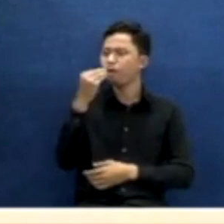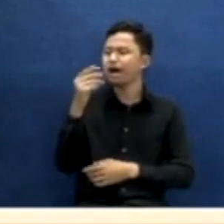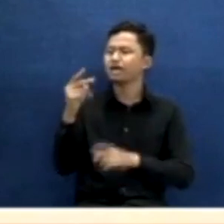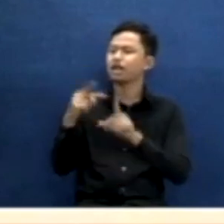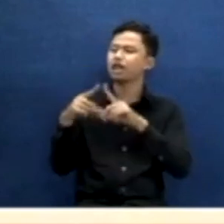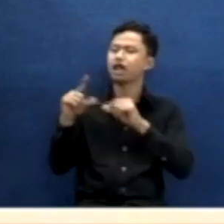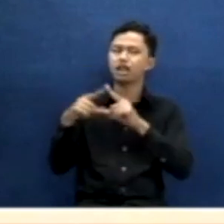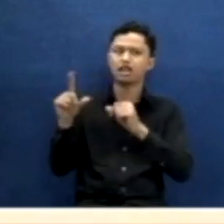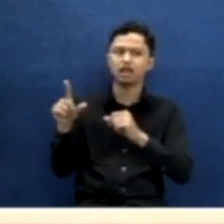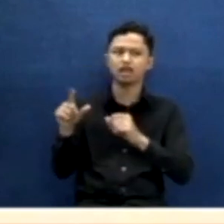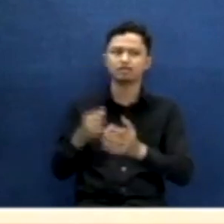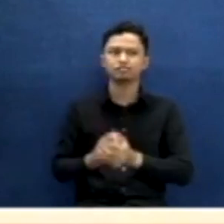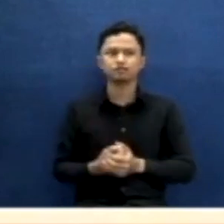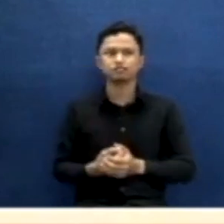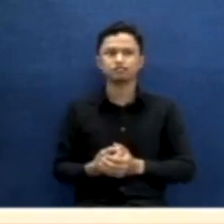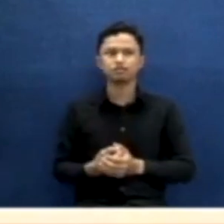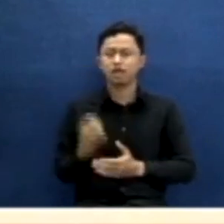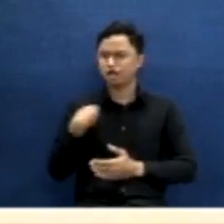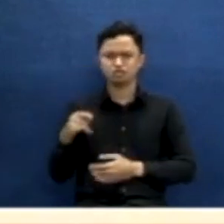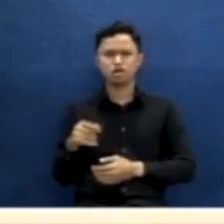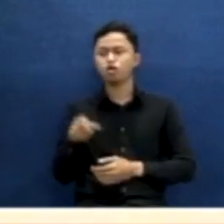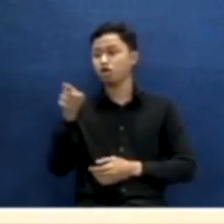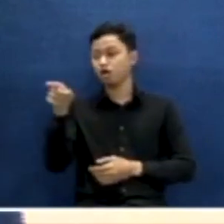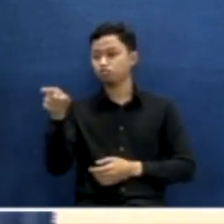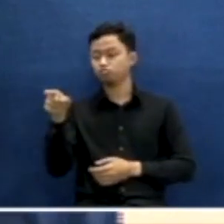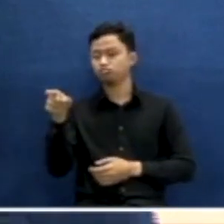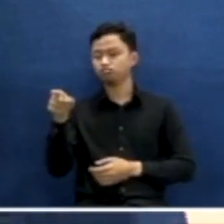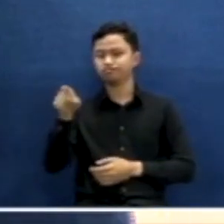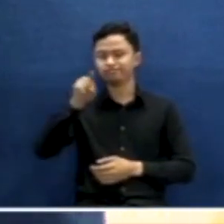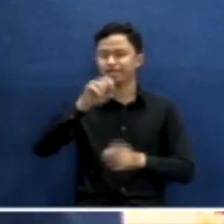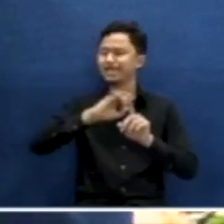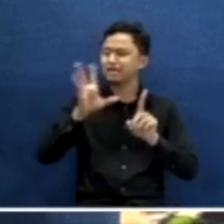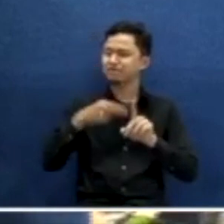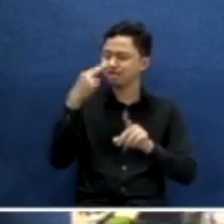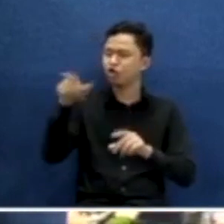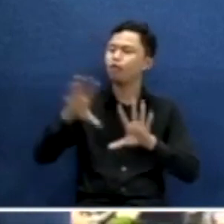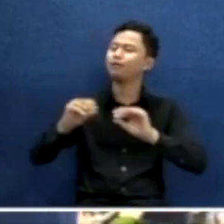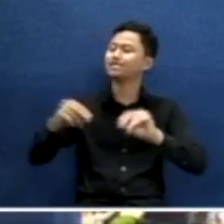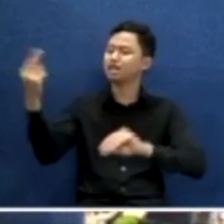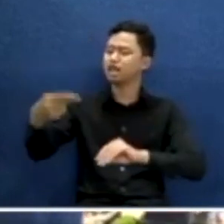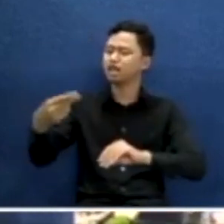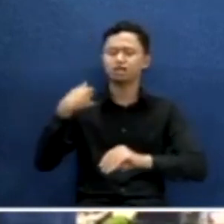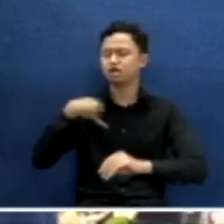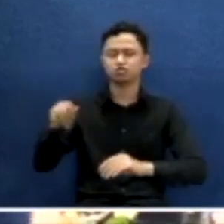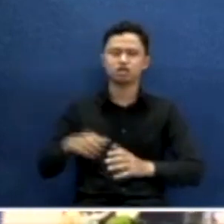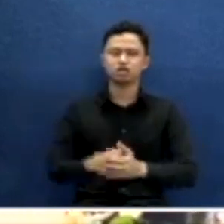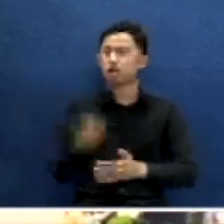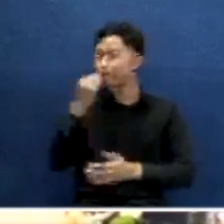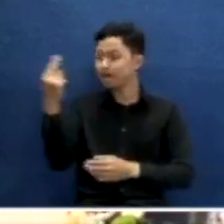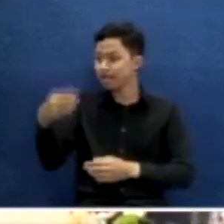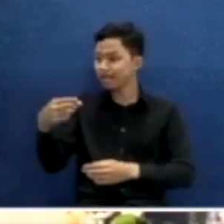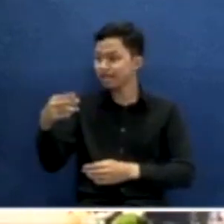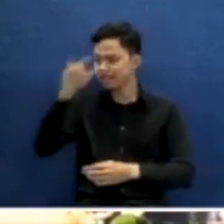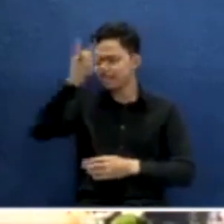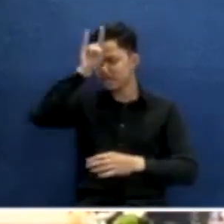dankamumemiliki profesiyanghalal.Itulahsebabnyamerekakemudianberusaha kerasuntukmerusakprofesi danmakanankita